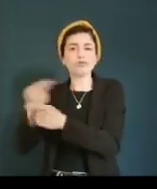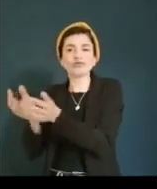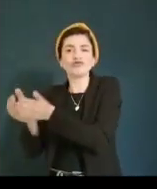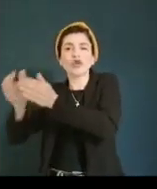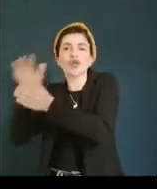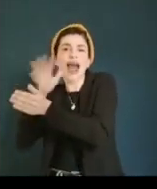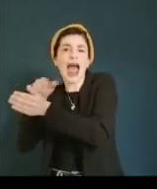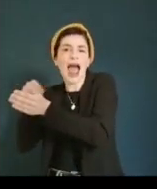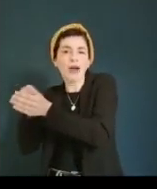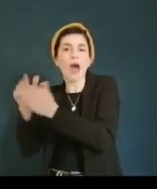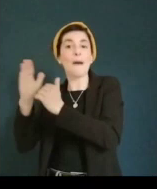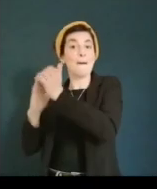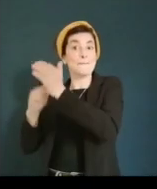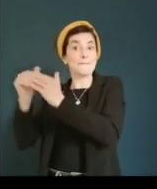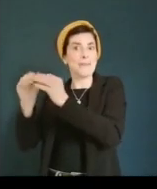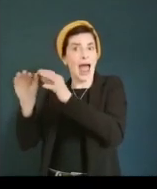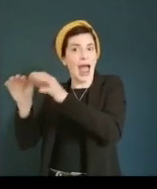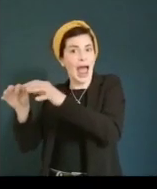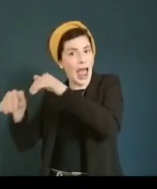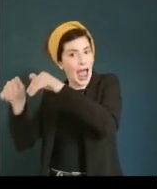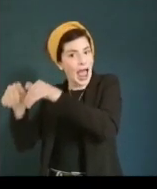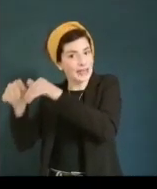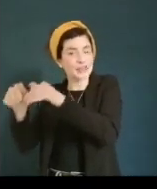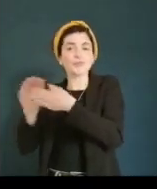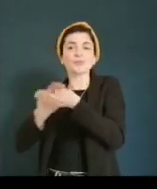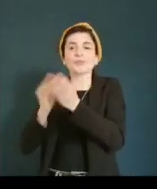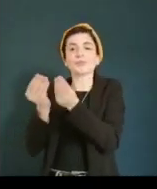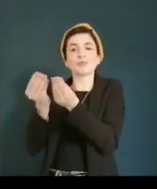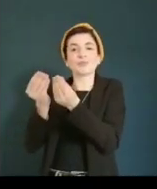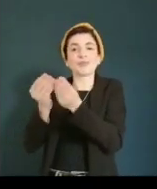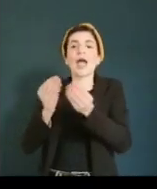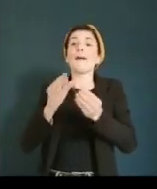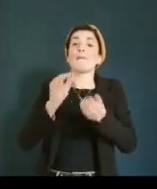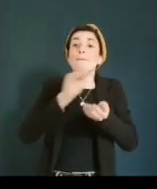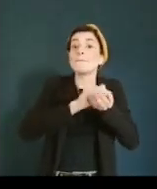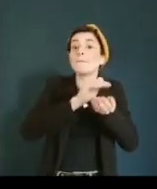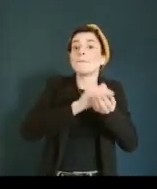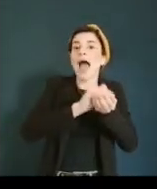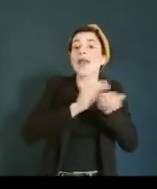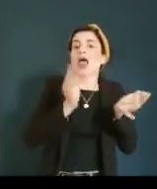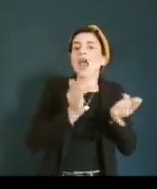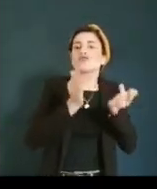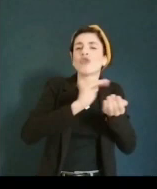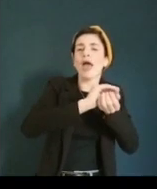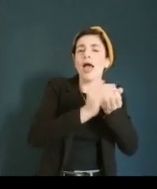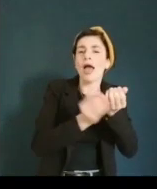d'acqua, inumidirvi semplicemente le mani e inumidire molto leggermente